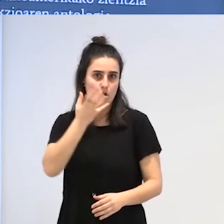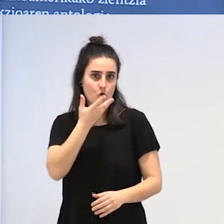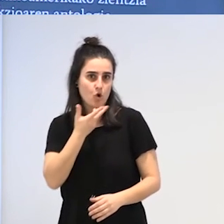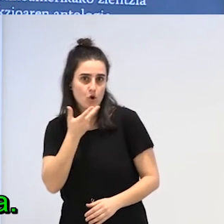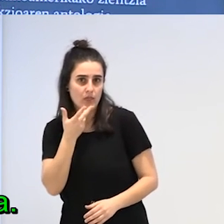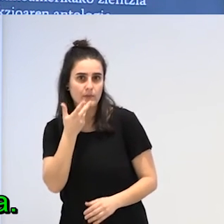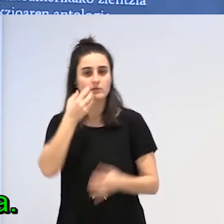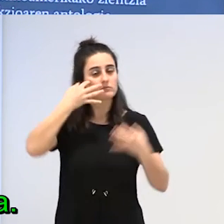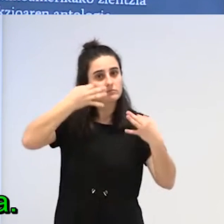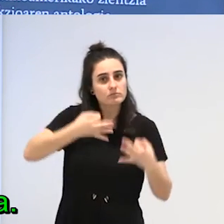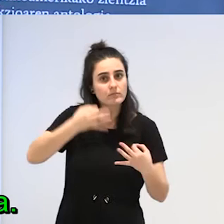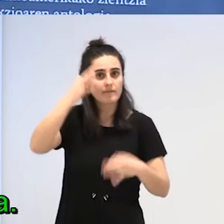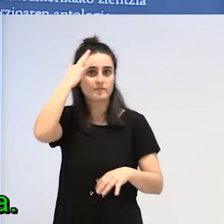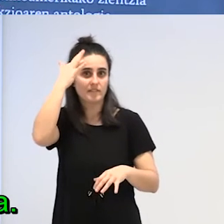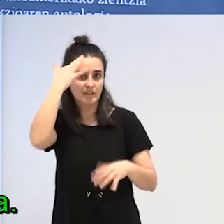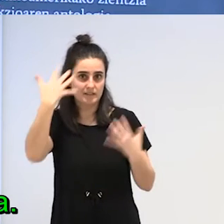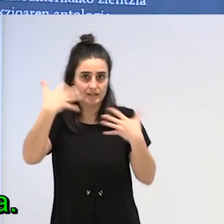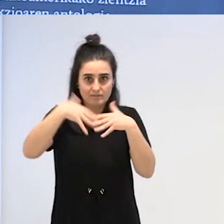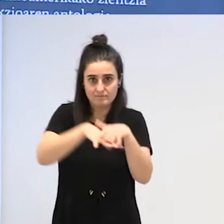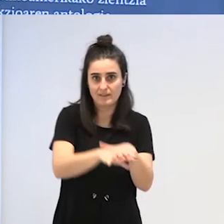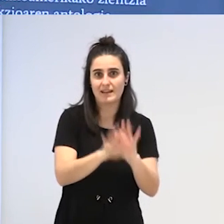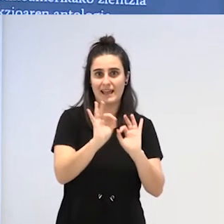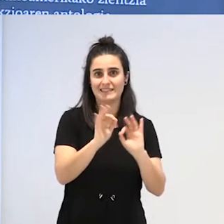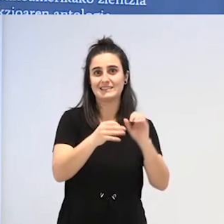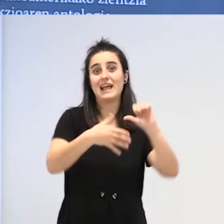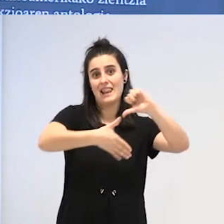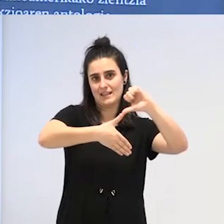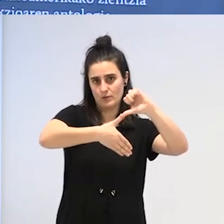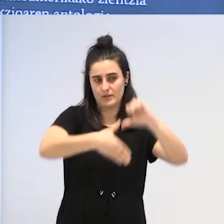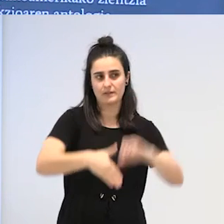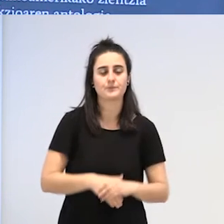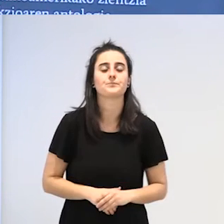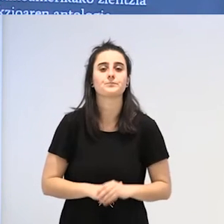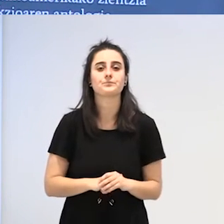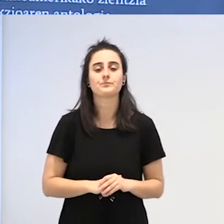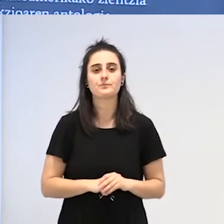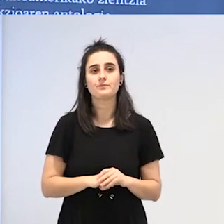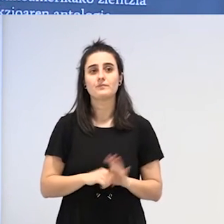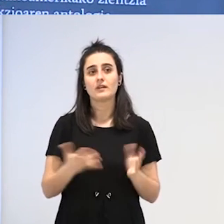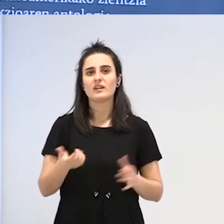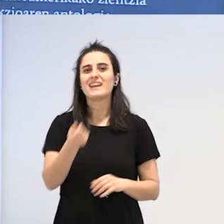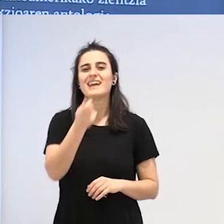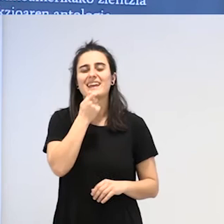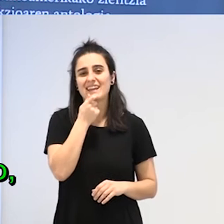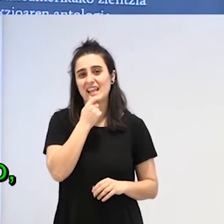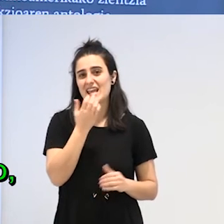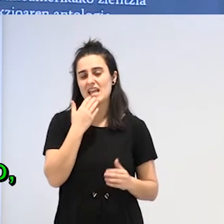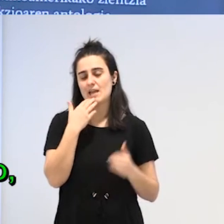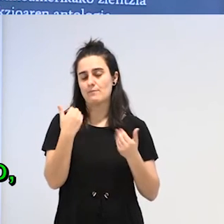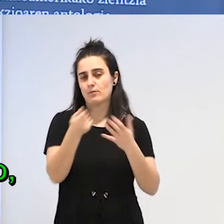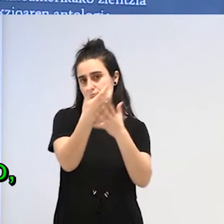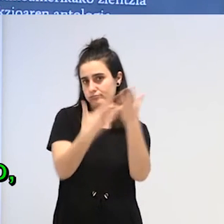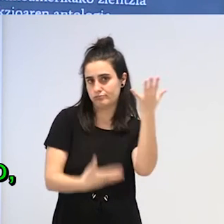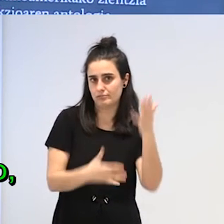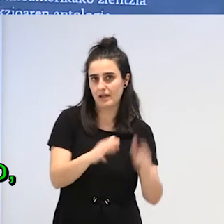fantasia nazten diren errealitatea da. Eta bueno, ingelesez hainbat adibide daude, eta